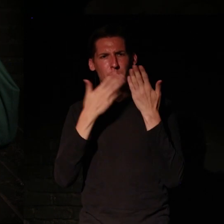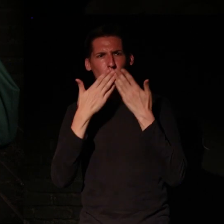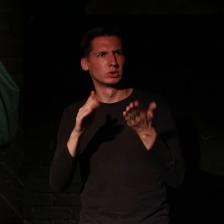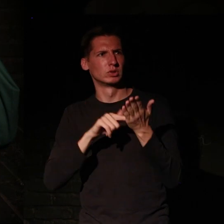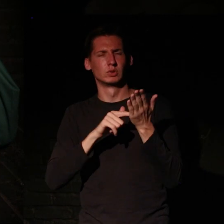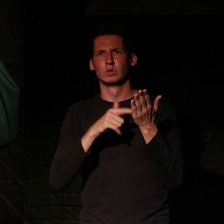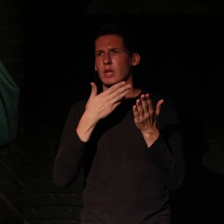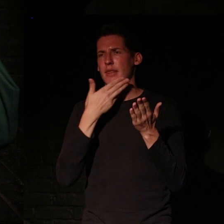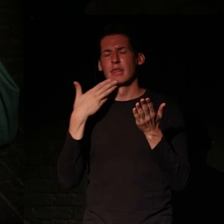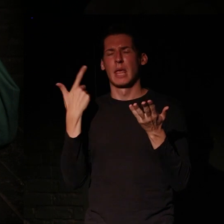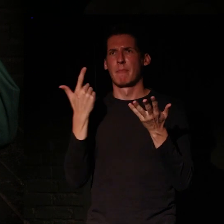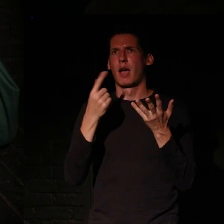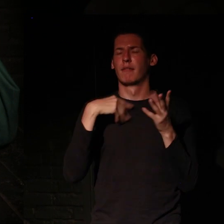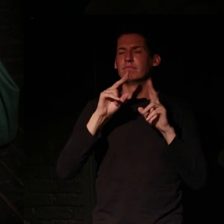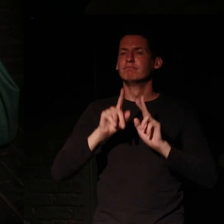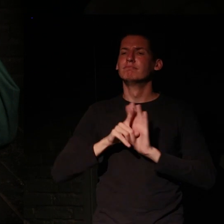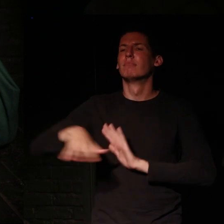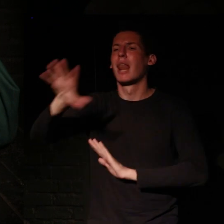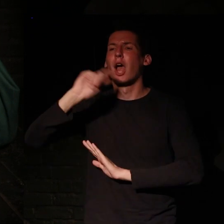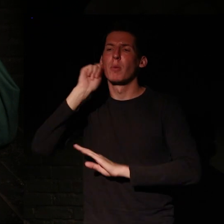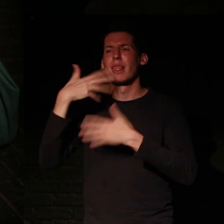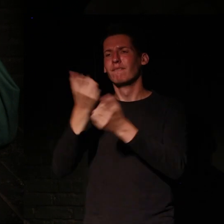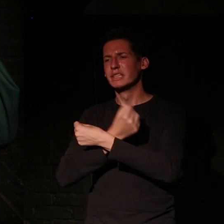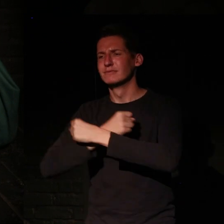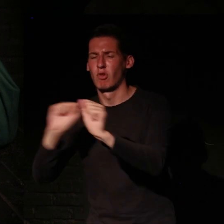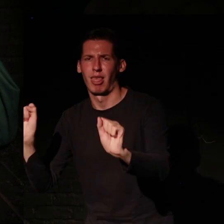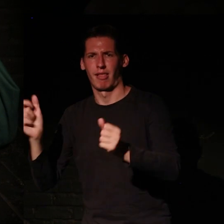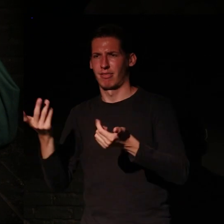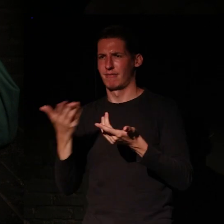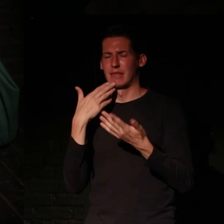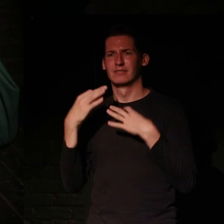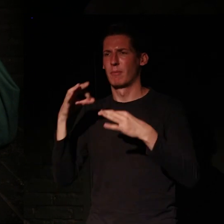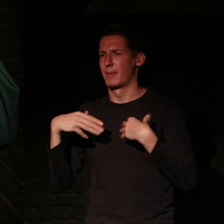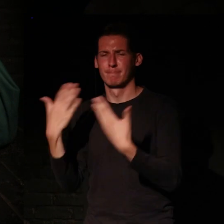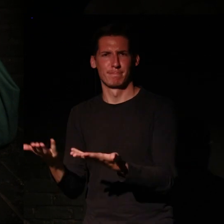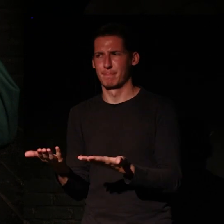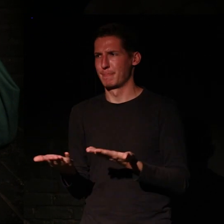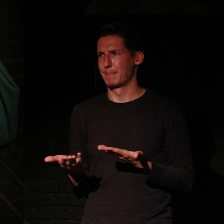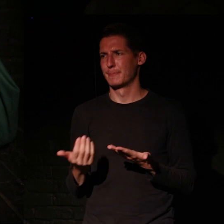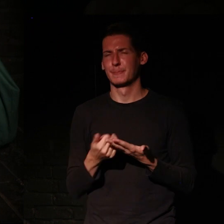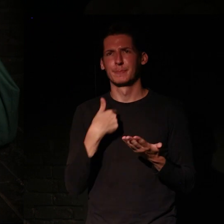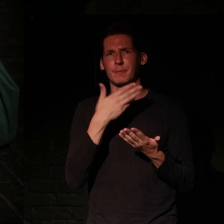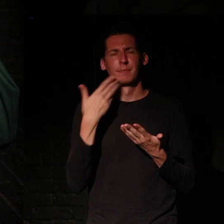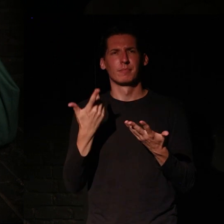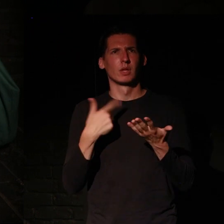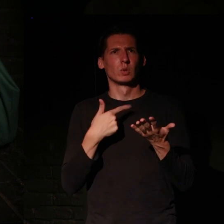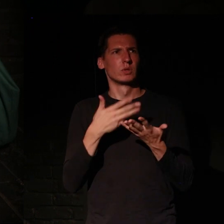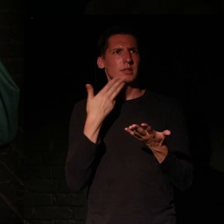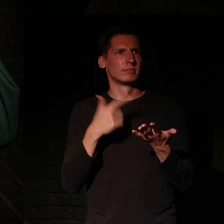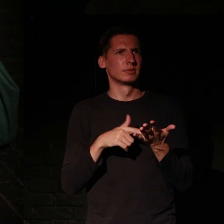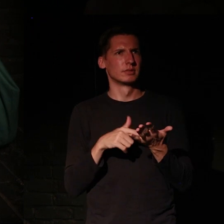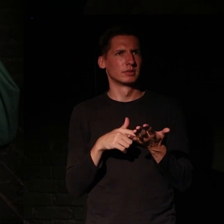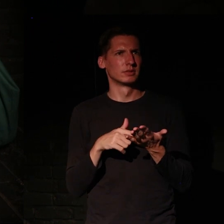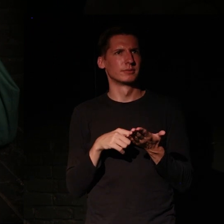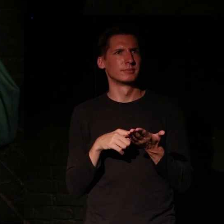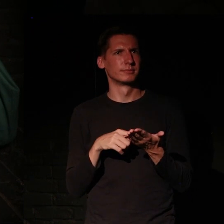nie niesie dla kobiet żadnego wyzwolenia, tylko właśnie takie poddaństwo. I tutaj ten